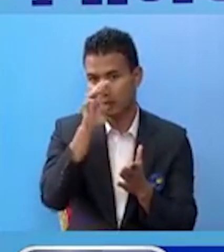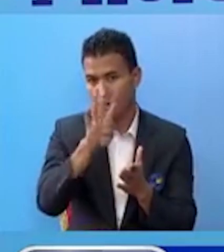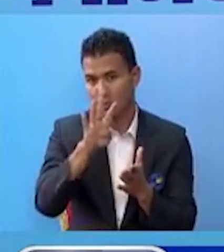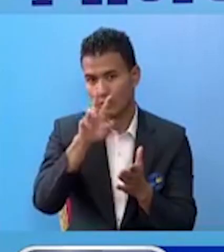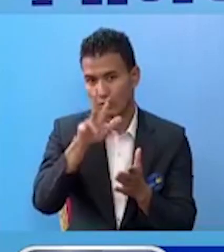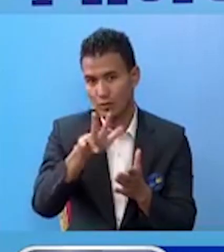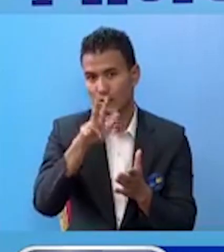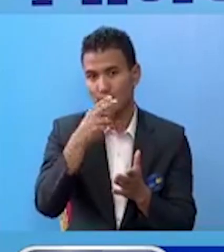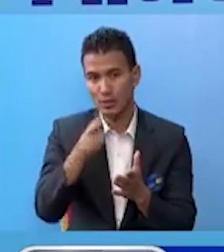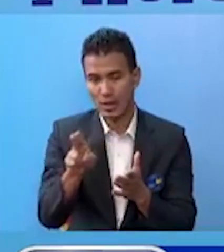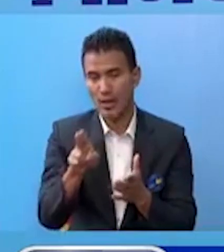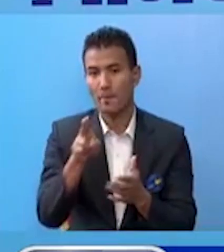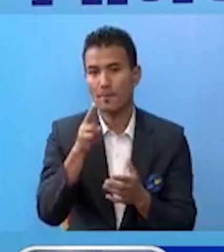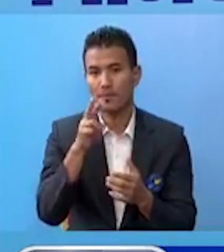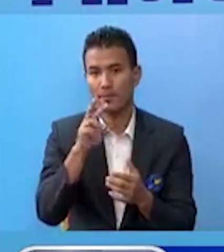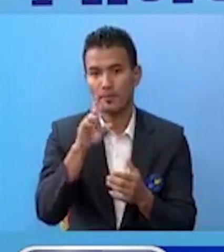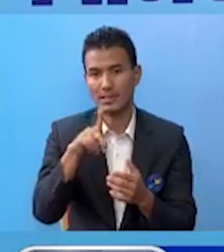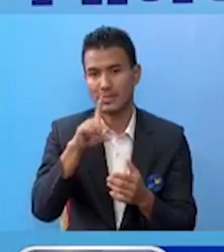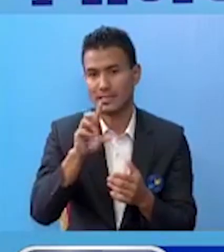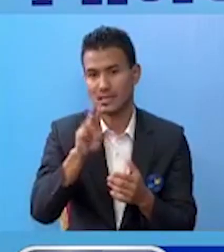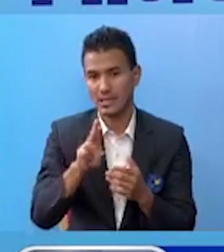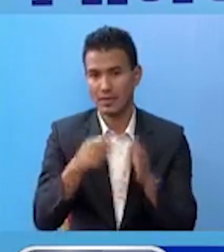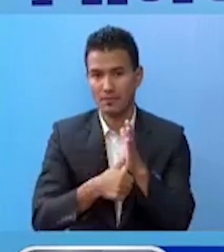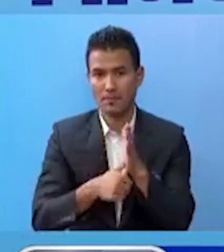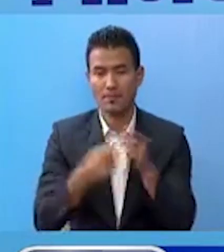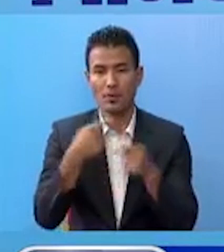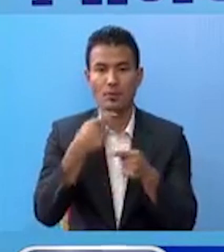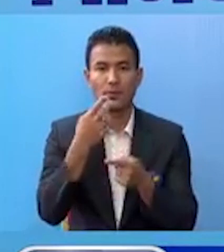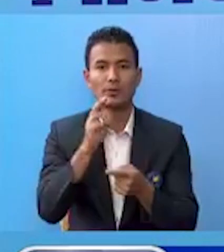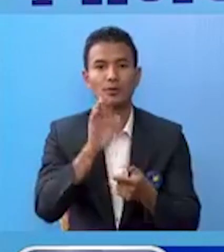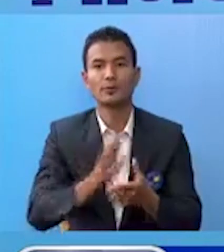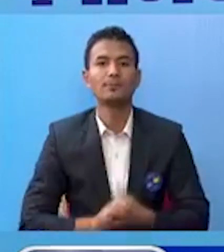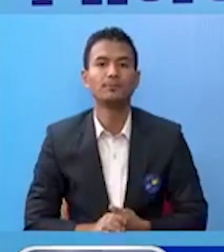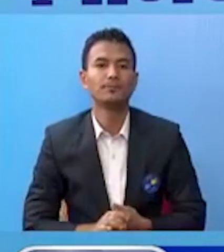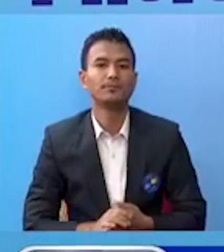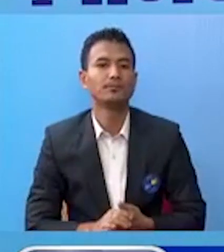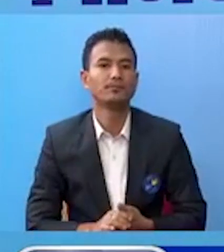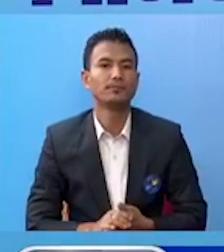3,648 जनाको रियल टाइम PCR विधिबाट नमूना परीक्षण भएको छ।